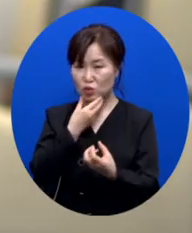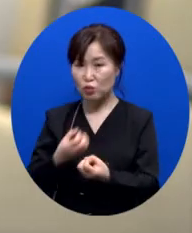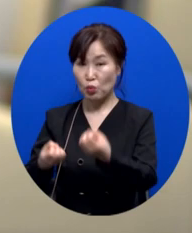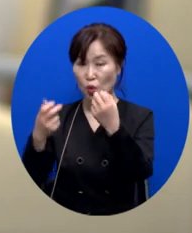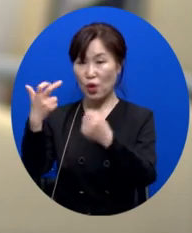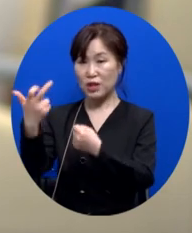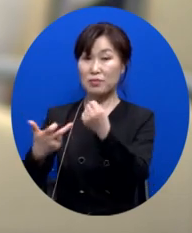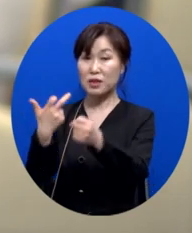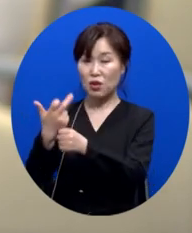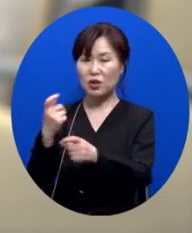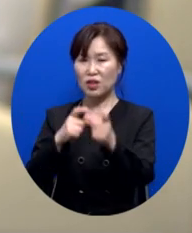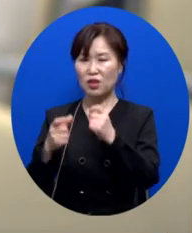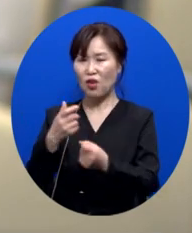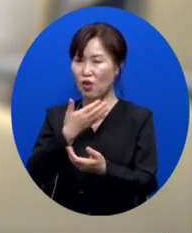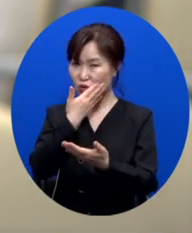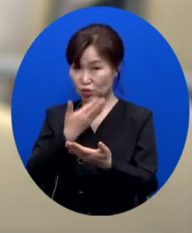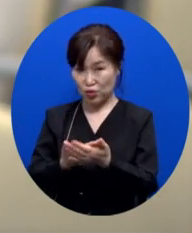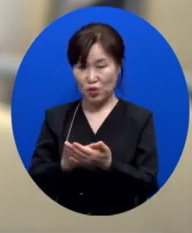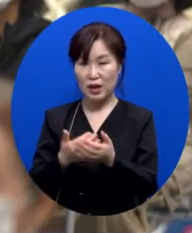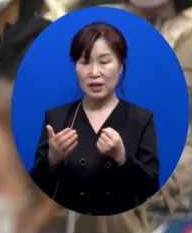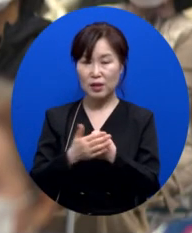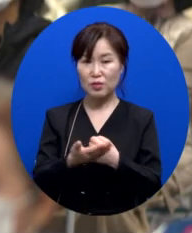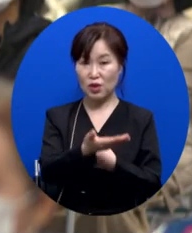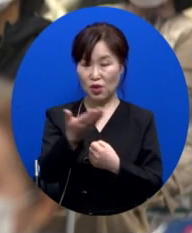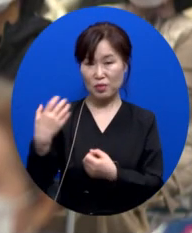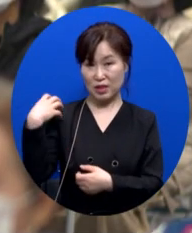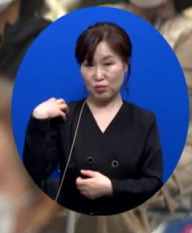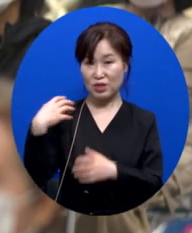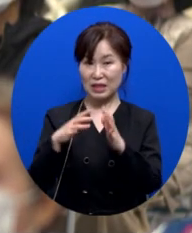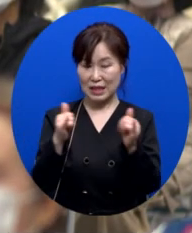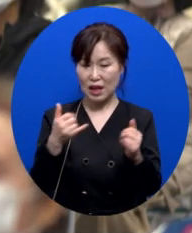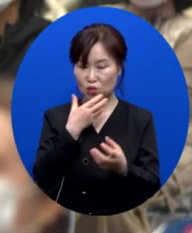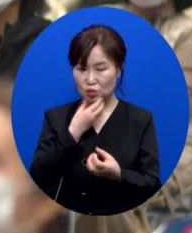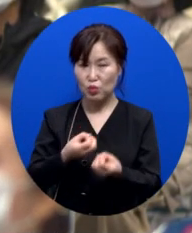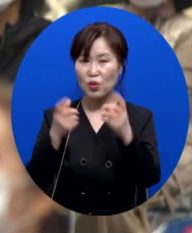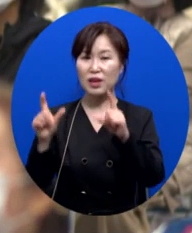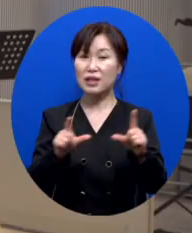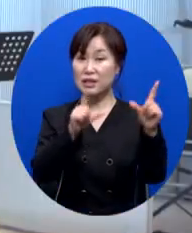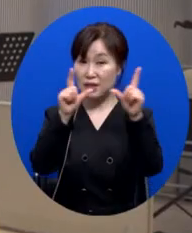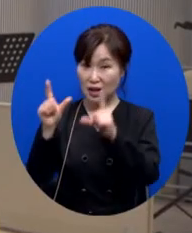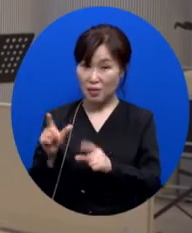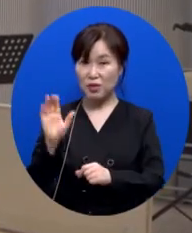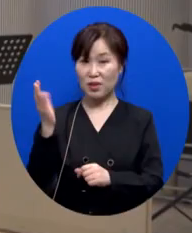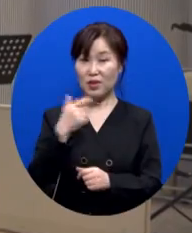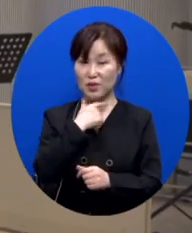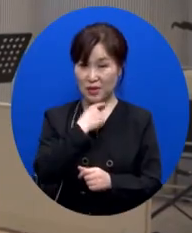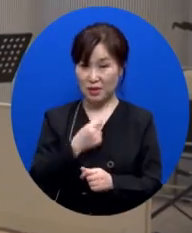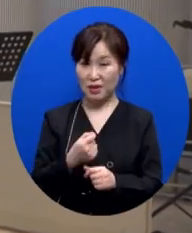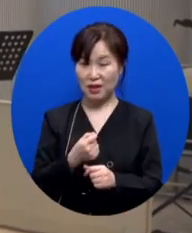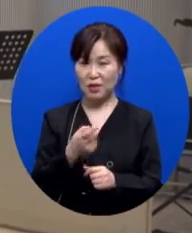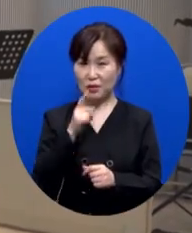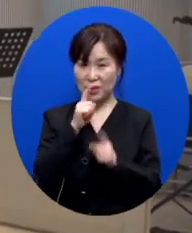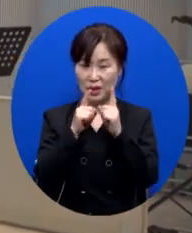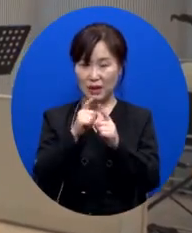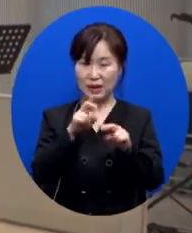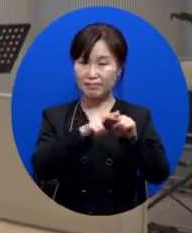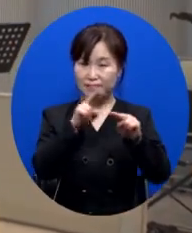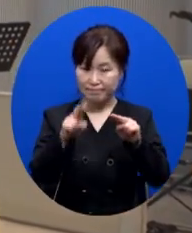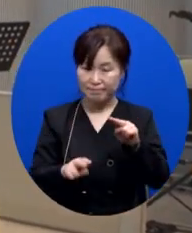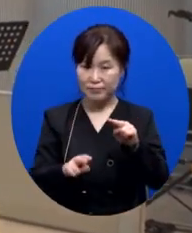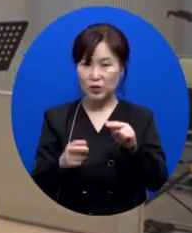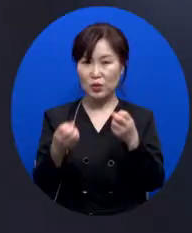앞에서 같이 있다며 직분자 들은 축복하는 삶을 살길 바란다고 건넜습니다 역 은퇴 10과 임직식을